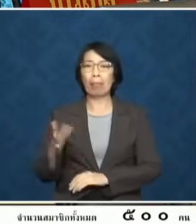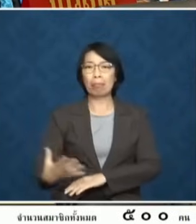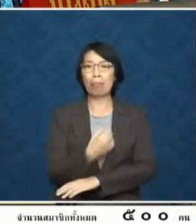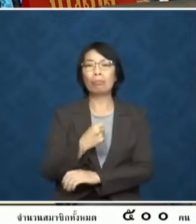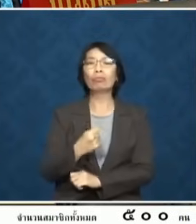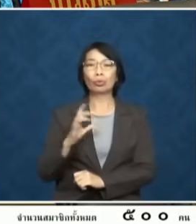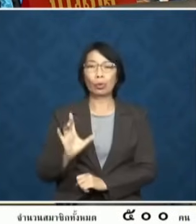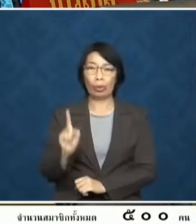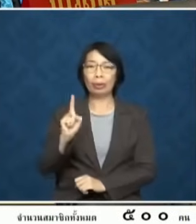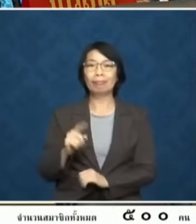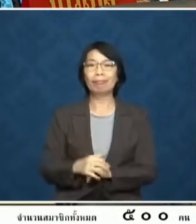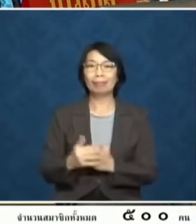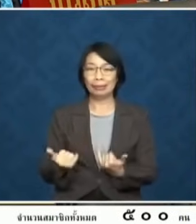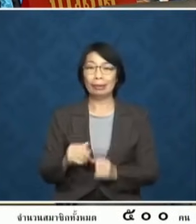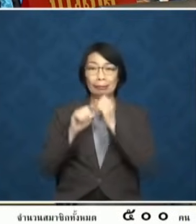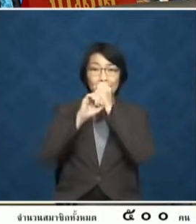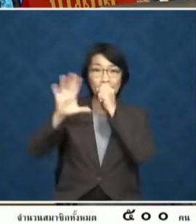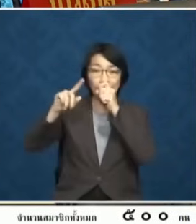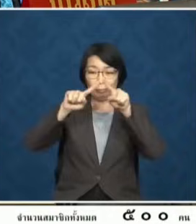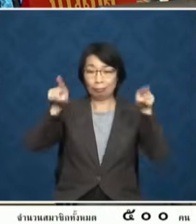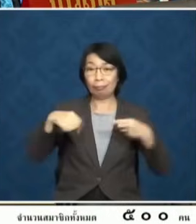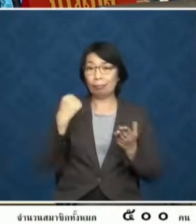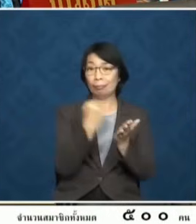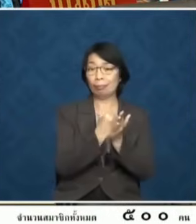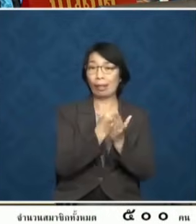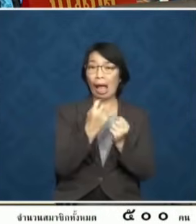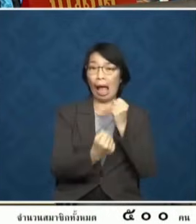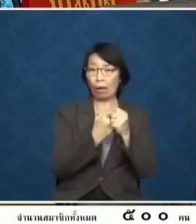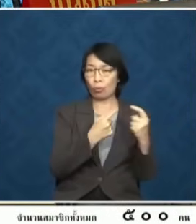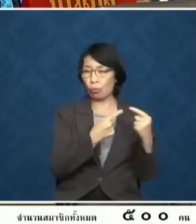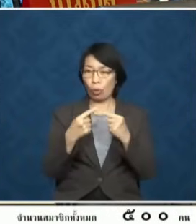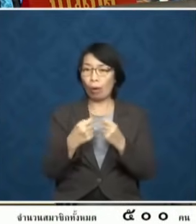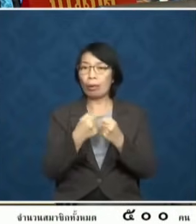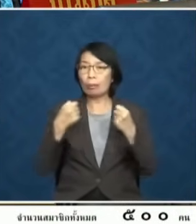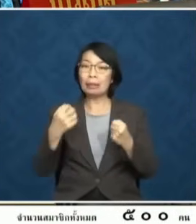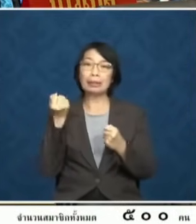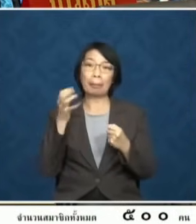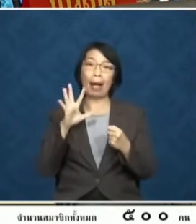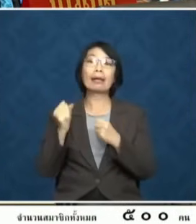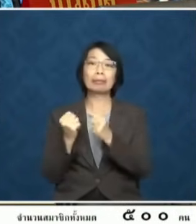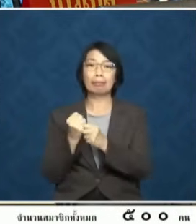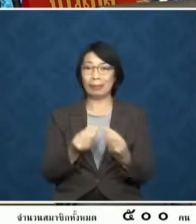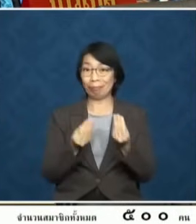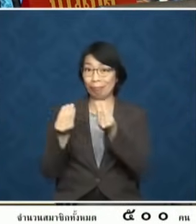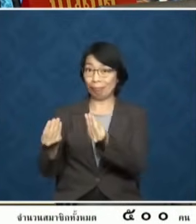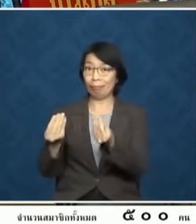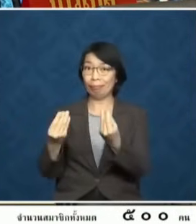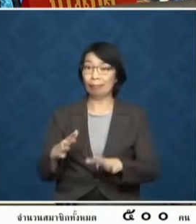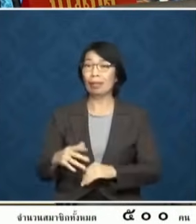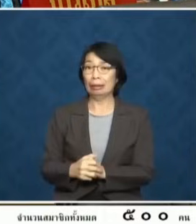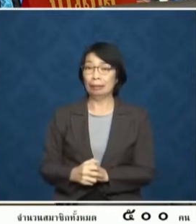จากกสทชอนุมัติใบอนุญาตต่อเวลาให้อีกยาวนานเพิ่มอีก 15ปีหลังการ